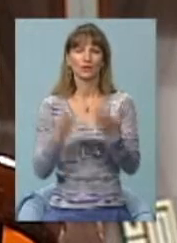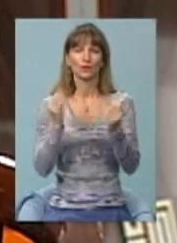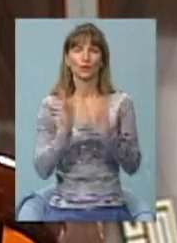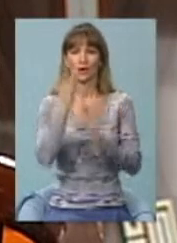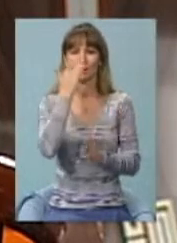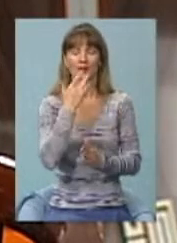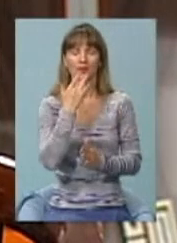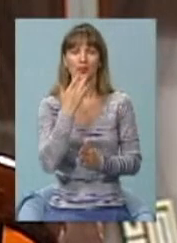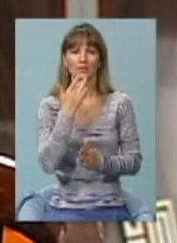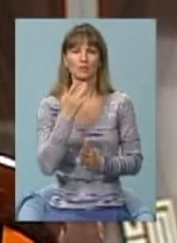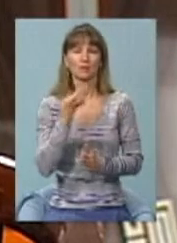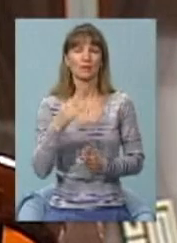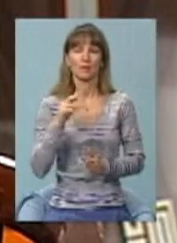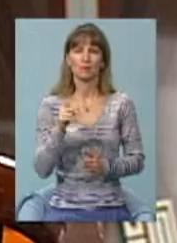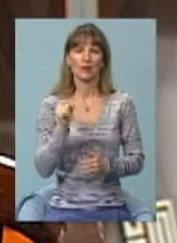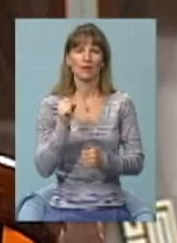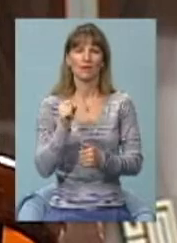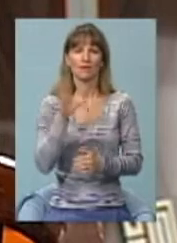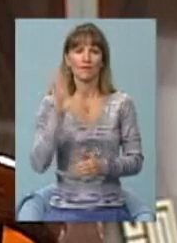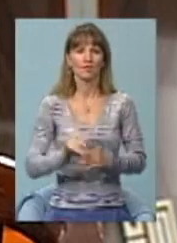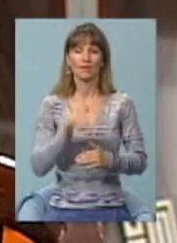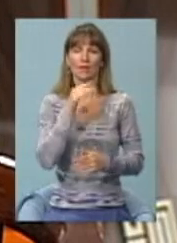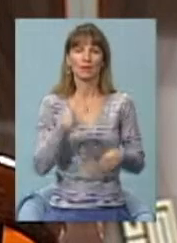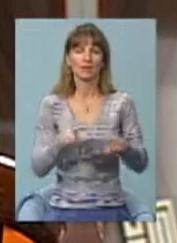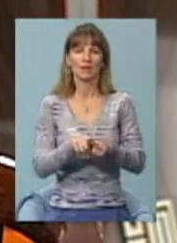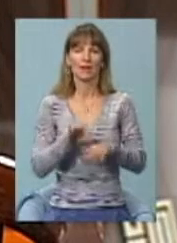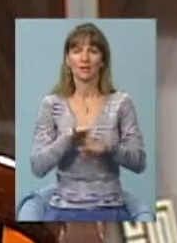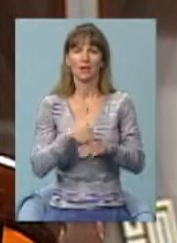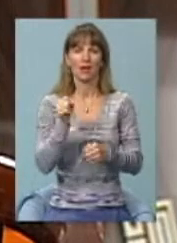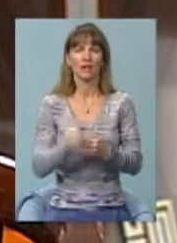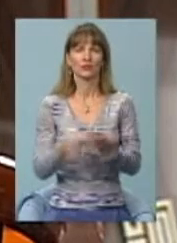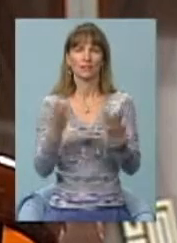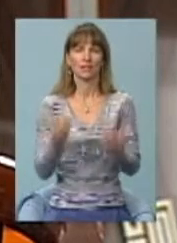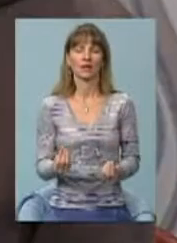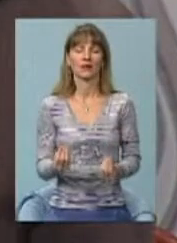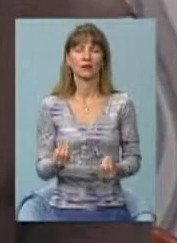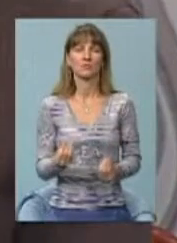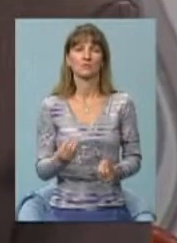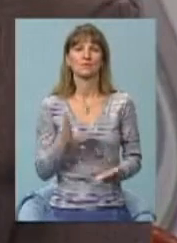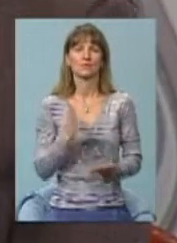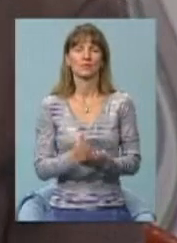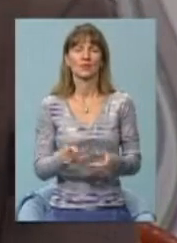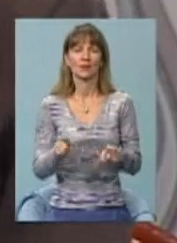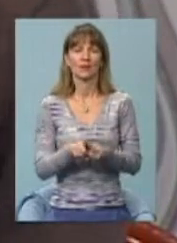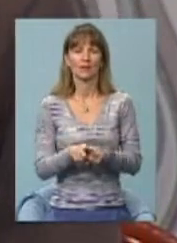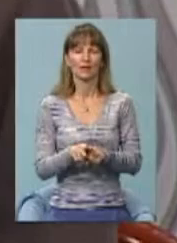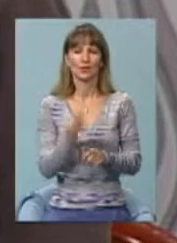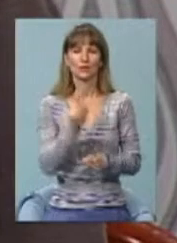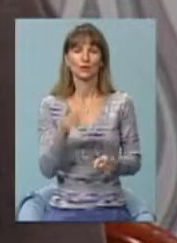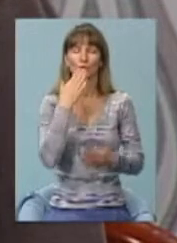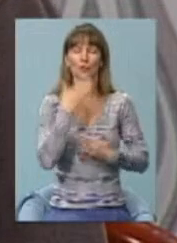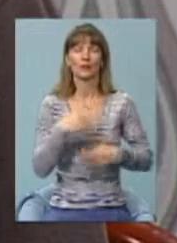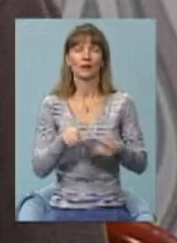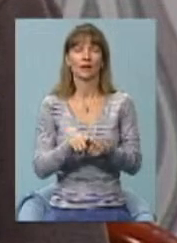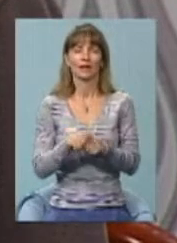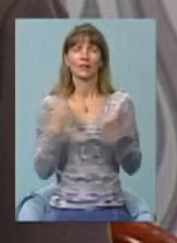я би не носила такий взуття кожен день. Ну, є такі екстремали, що полюбляють і такі